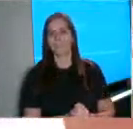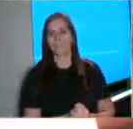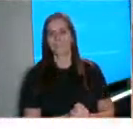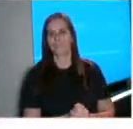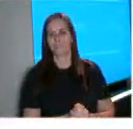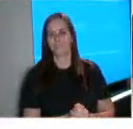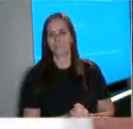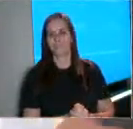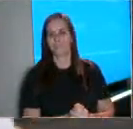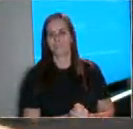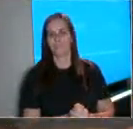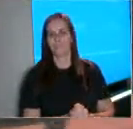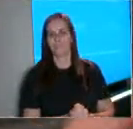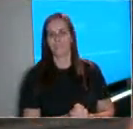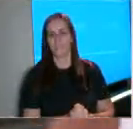טוב.